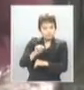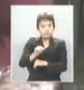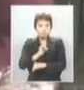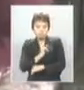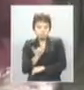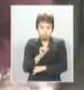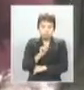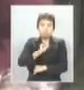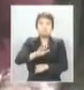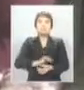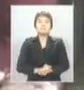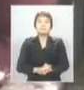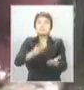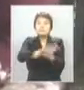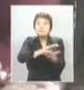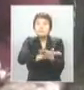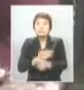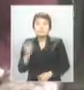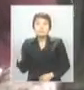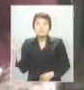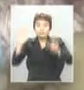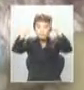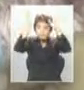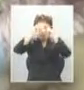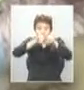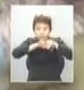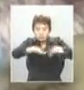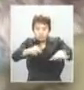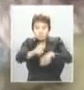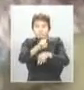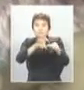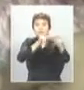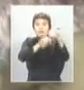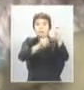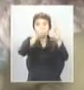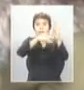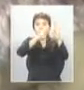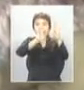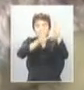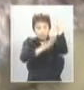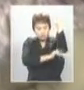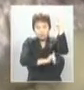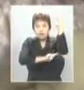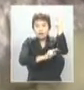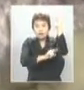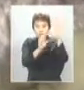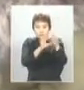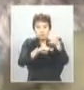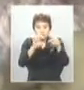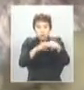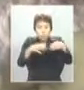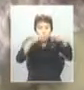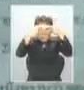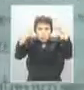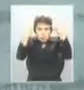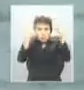บเปีวที่กลมพูกกอaltedไม่สงบนนถูกนำไป bromยในพืนที่อเภอบรรณงสตาจัหดยะล่าจำดวนมากหลจากเกิดเหตุกลมคนร้ายแต่